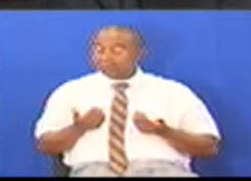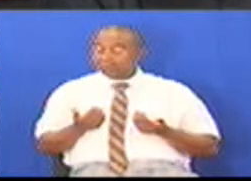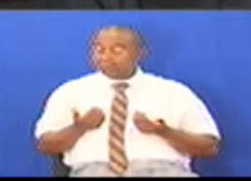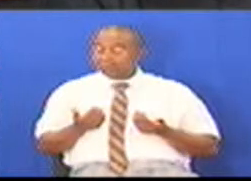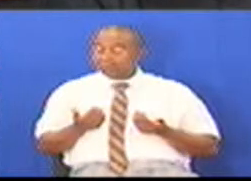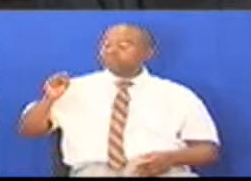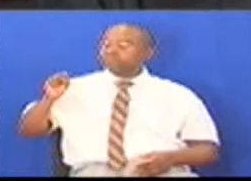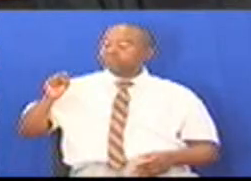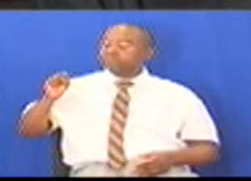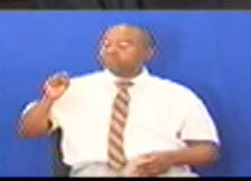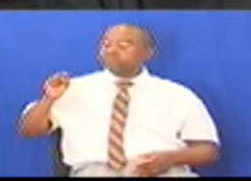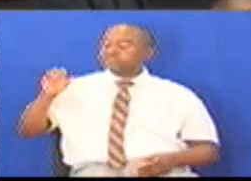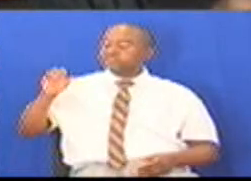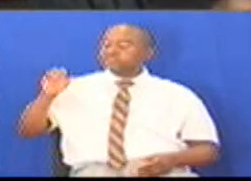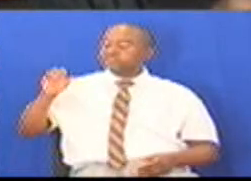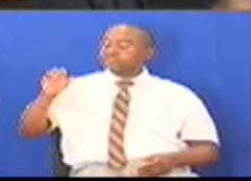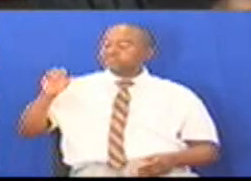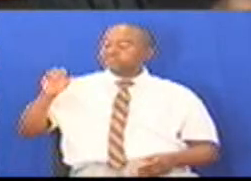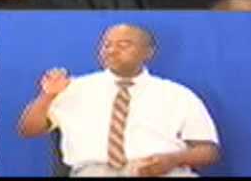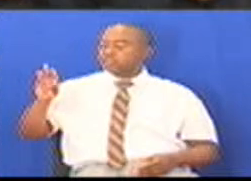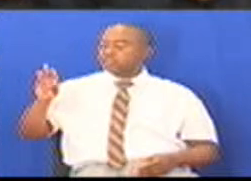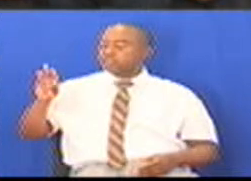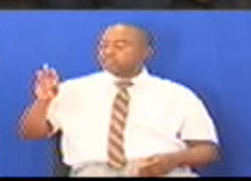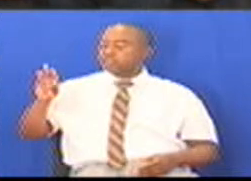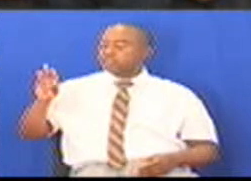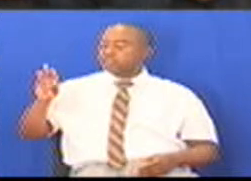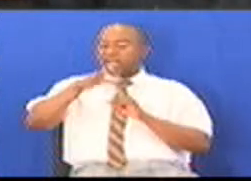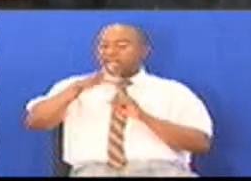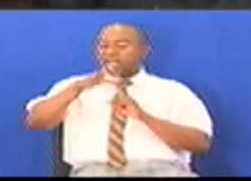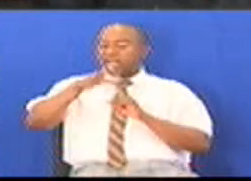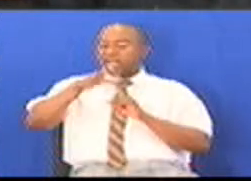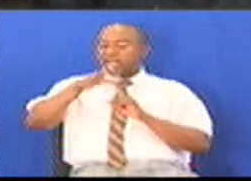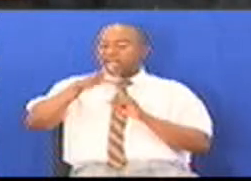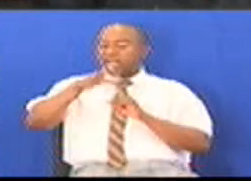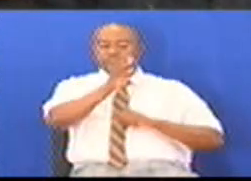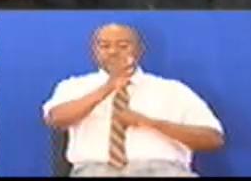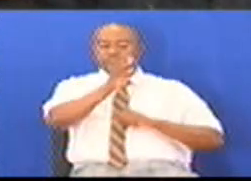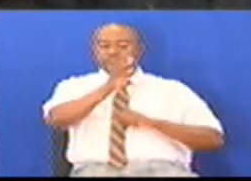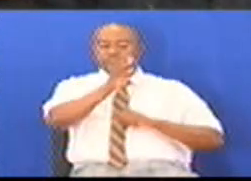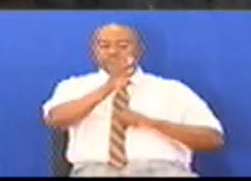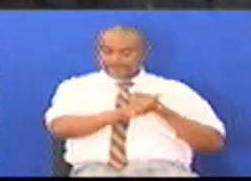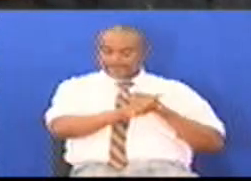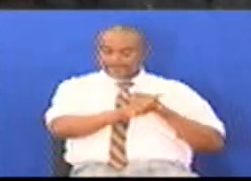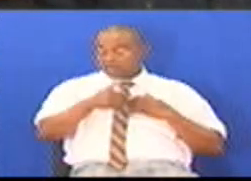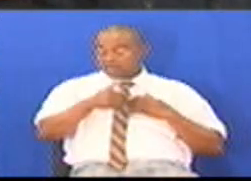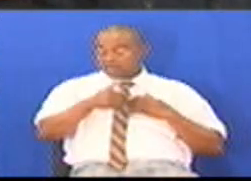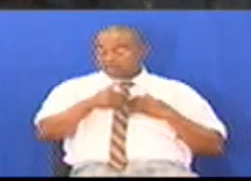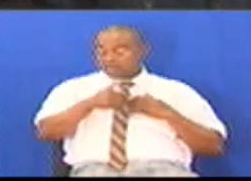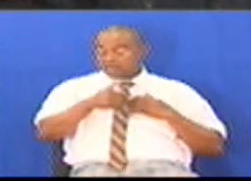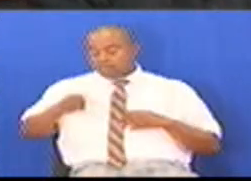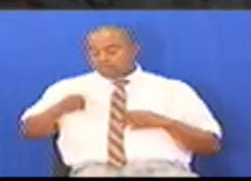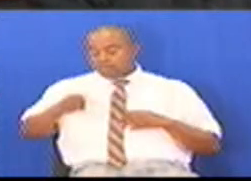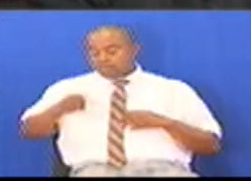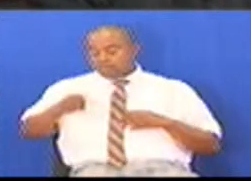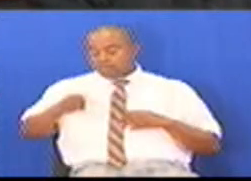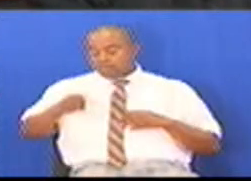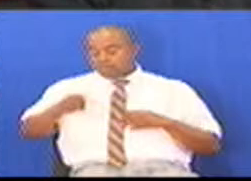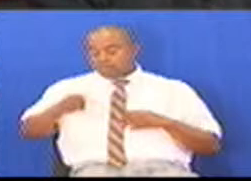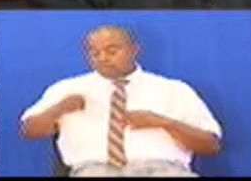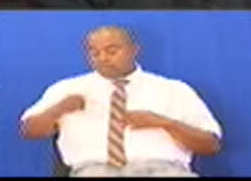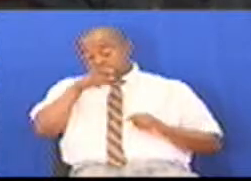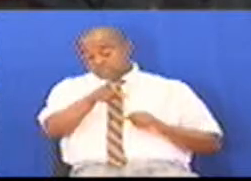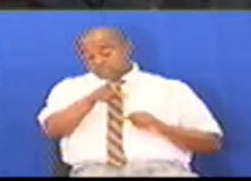nyingine. Ninakushukuru sana kwa kuniamini na naamini ya kwamba sikukuangusha. Aidha,